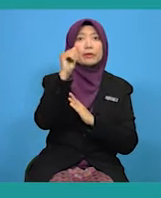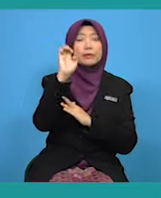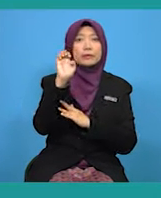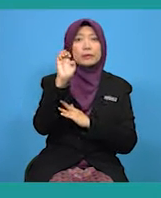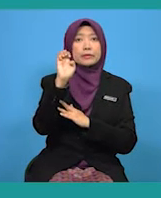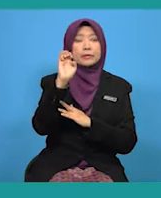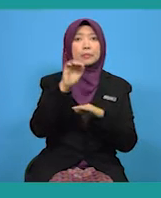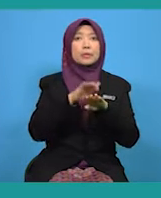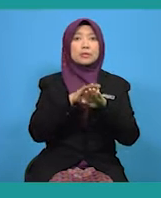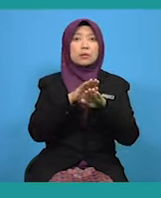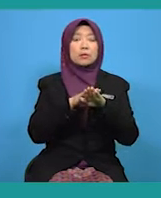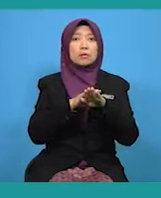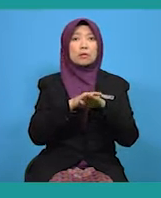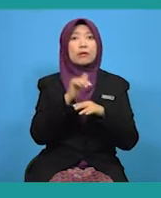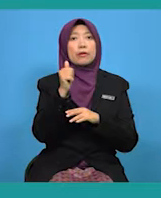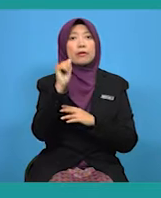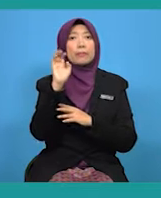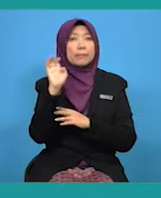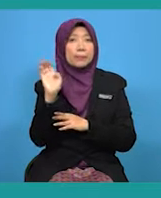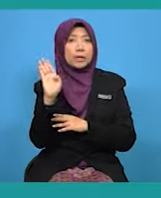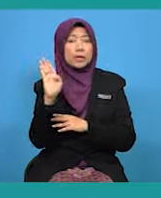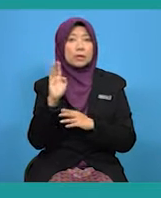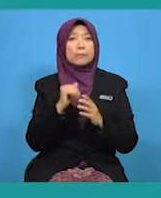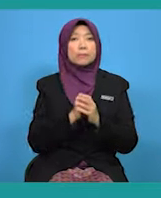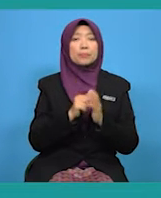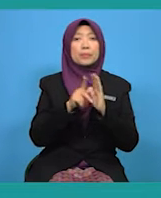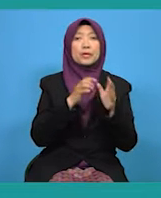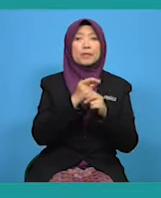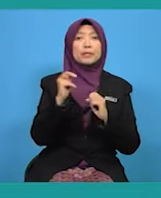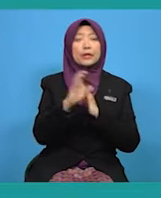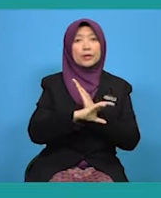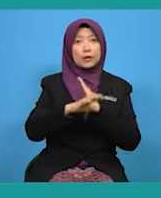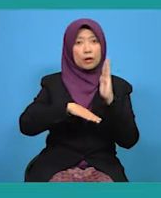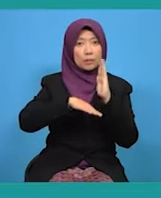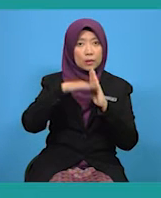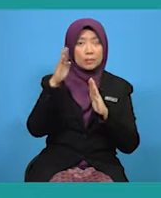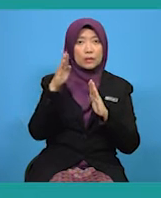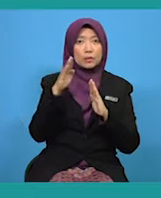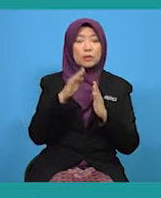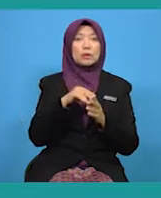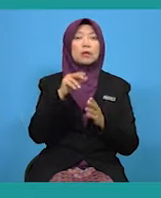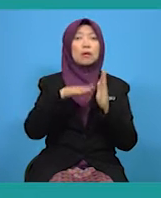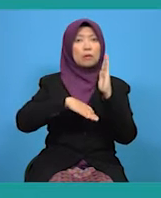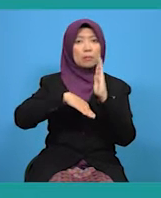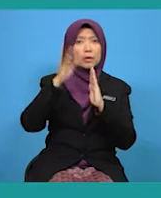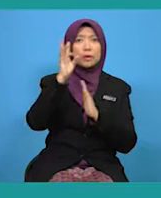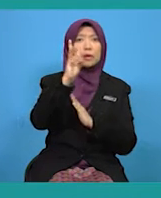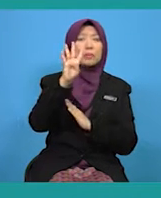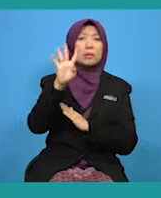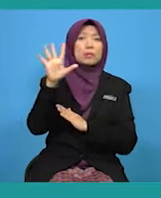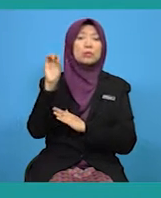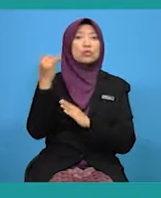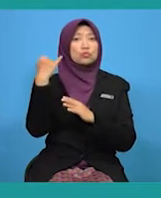yaitu sebanyak ini dan pendapatnya negara yang melebihi RM 6457